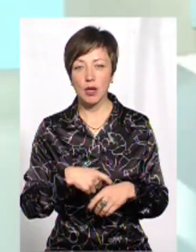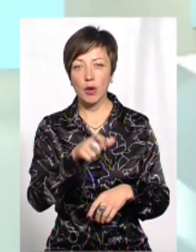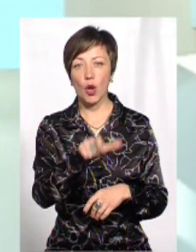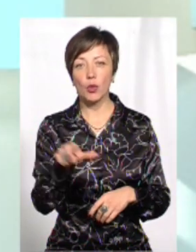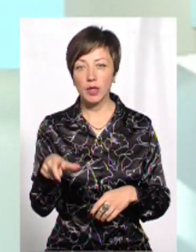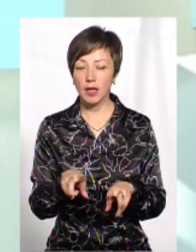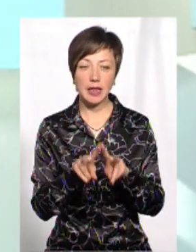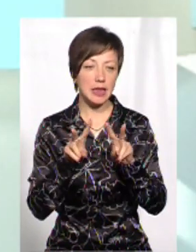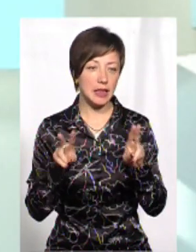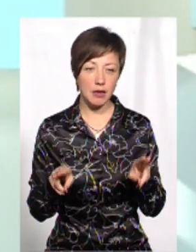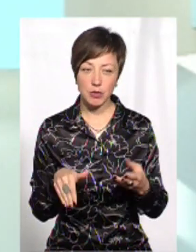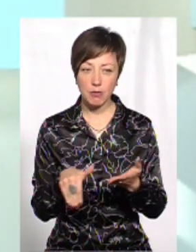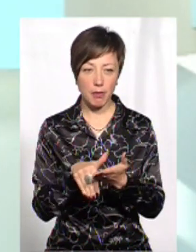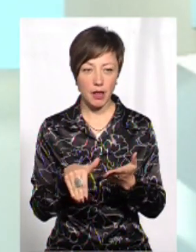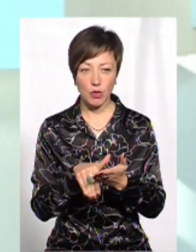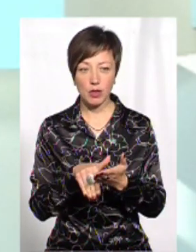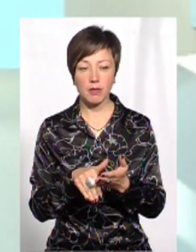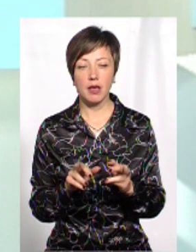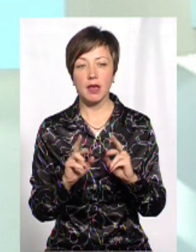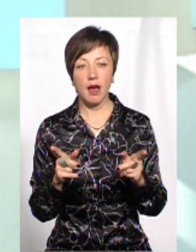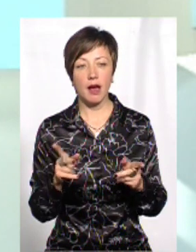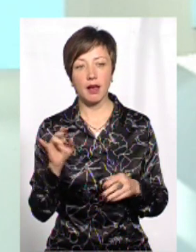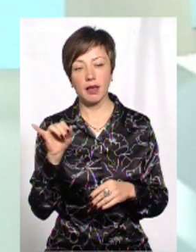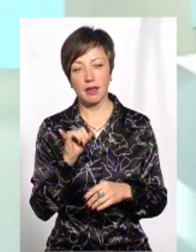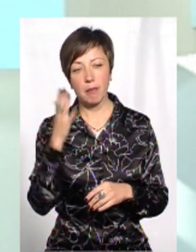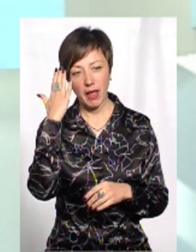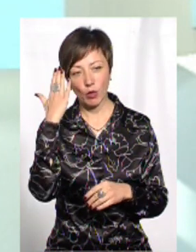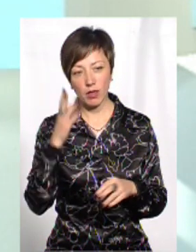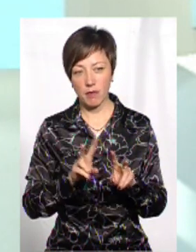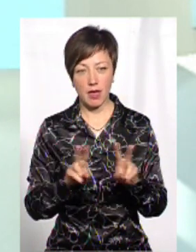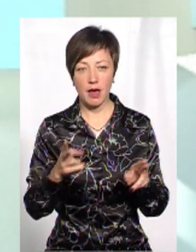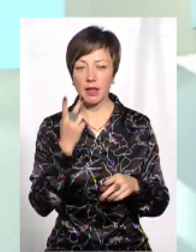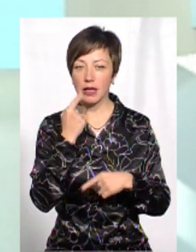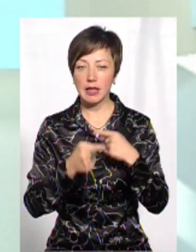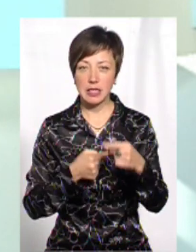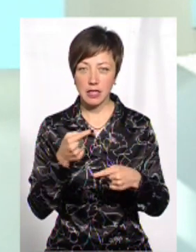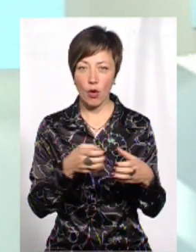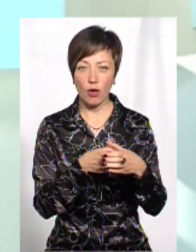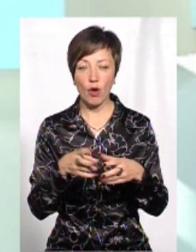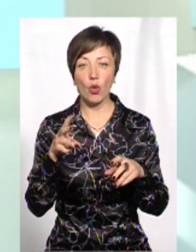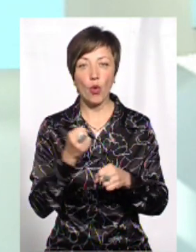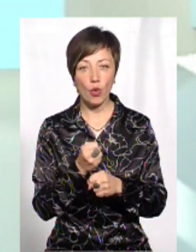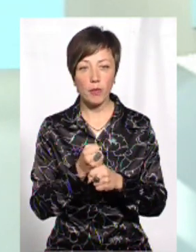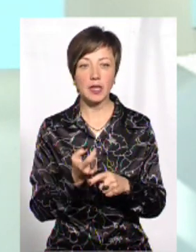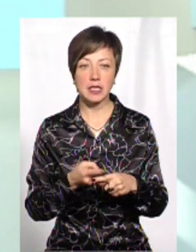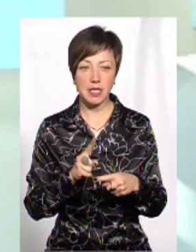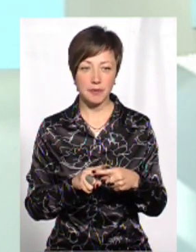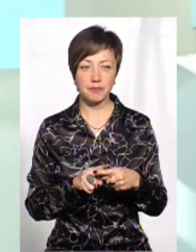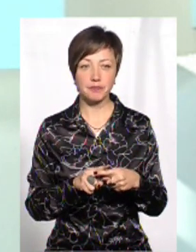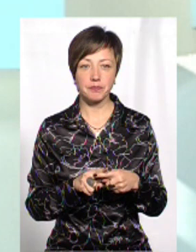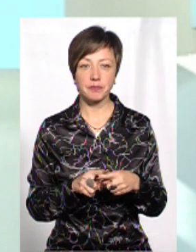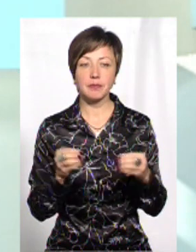людей тими ж методами, як і традиційні конфесії. Проте, звісно, роблять це